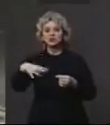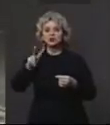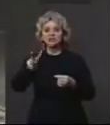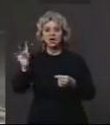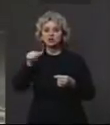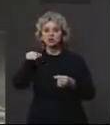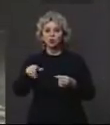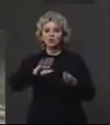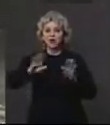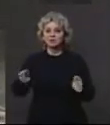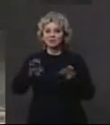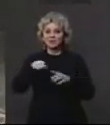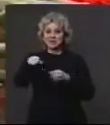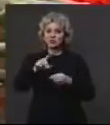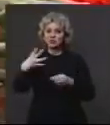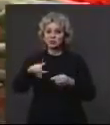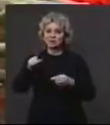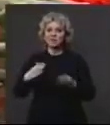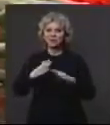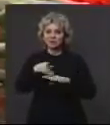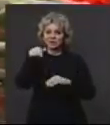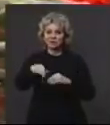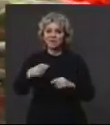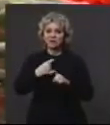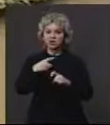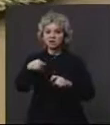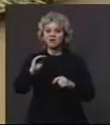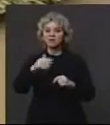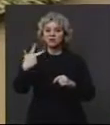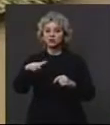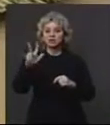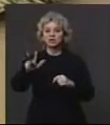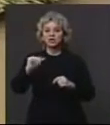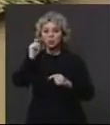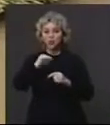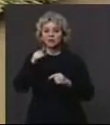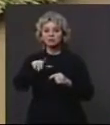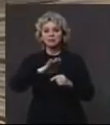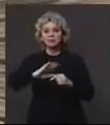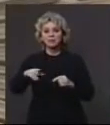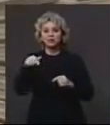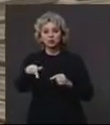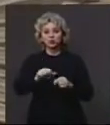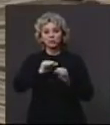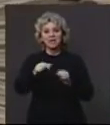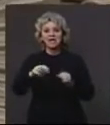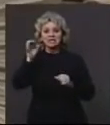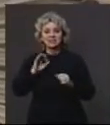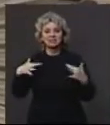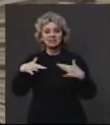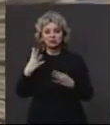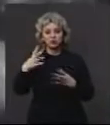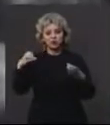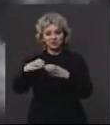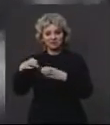Ростов, отбитый в ноябре 41-го, снова вошли фашисты. И к февралю 43-го город казался неприступным. Здесь немцы собрали 4